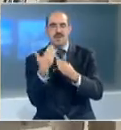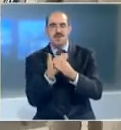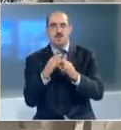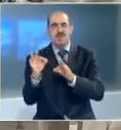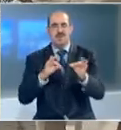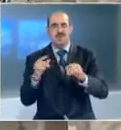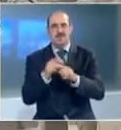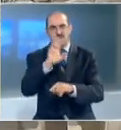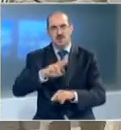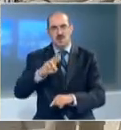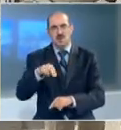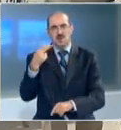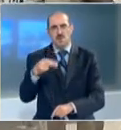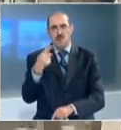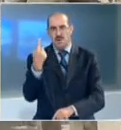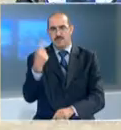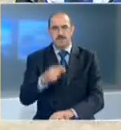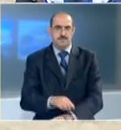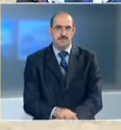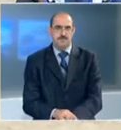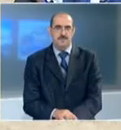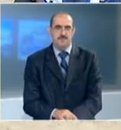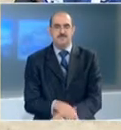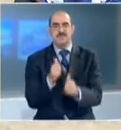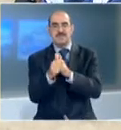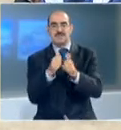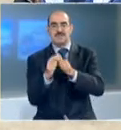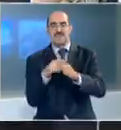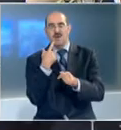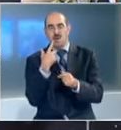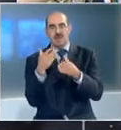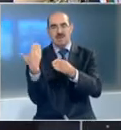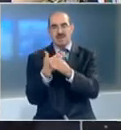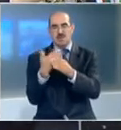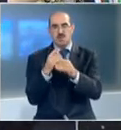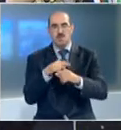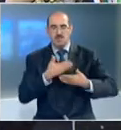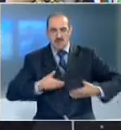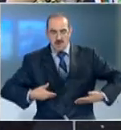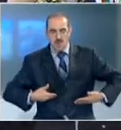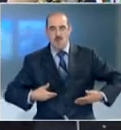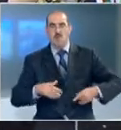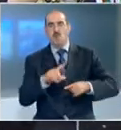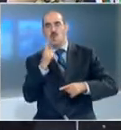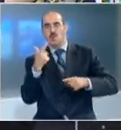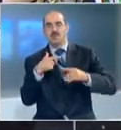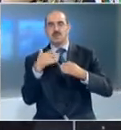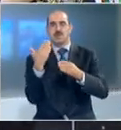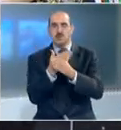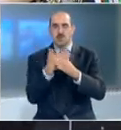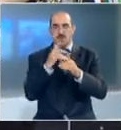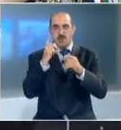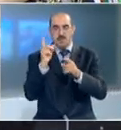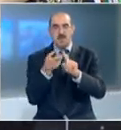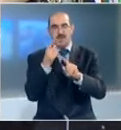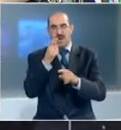المعتمدية بالناحية العسكرية الأولى. كان التنافس بيننا وبين الدرك الوطني والقوات الخاصة، كان